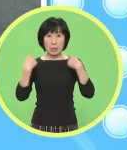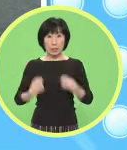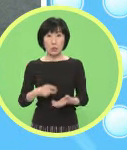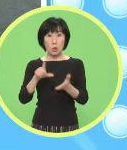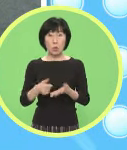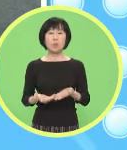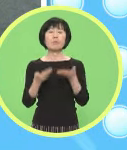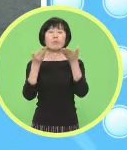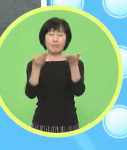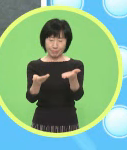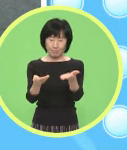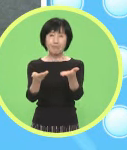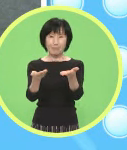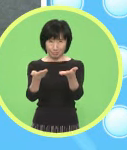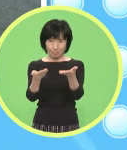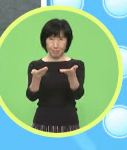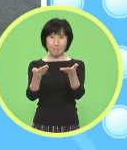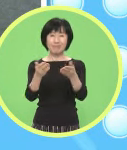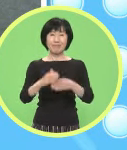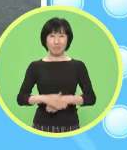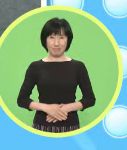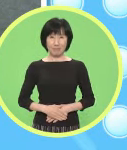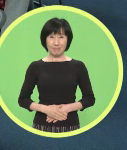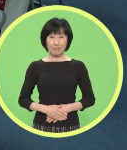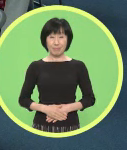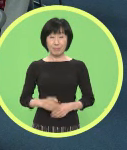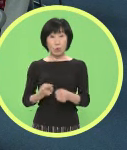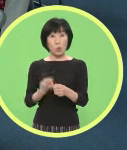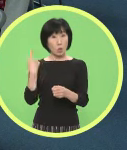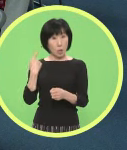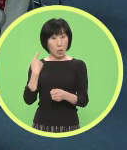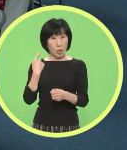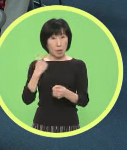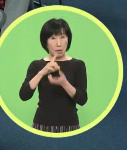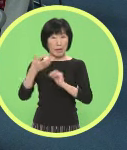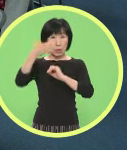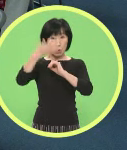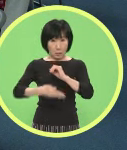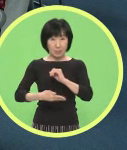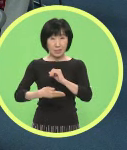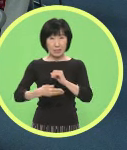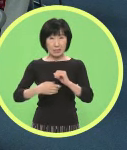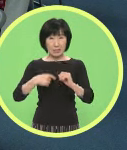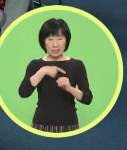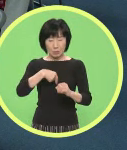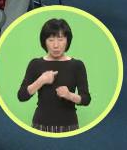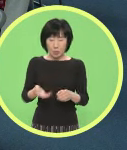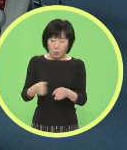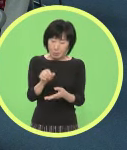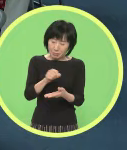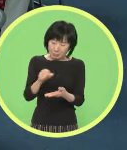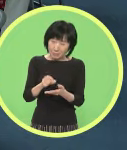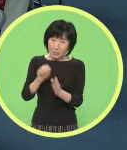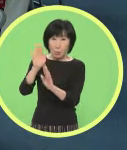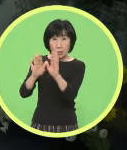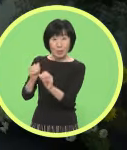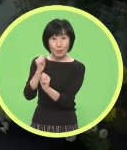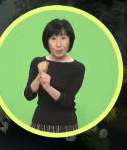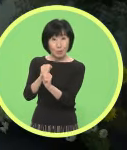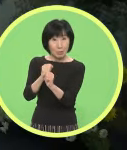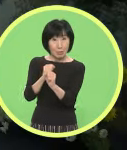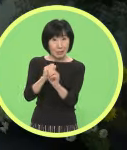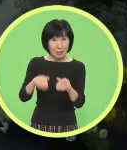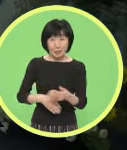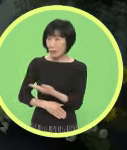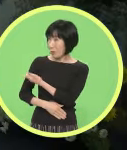6日の平和記念式典にその折り鶴を持って行っています。 他にも去年は花の写真に平和へのメッセージを寄せ書